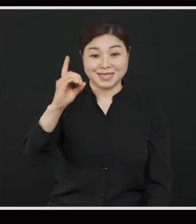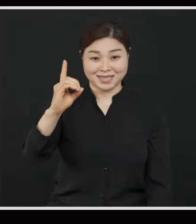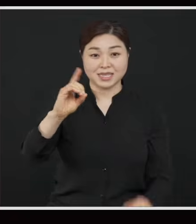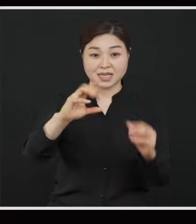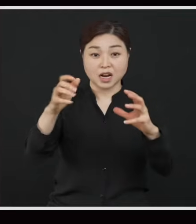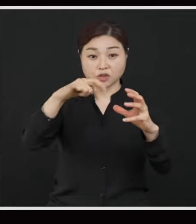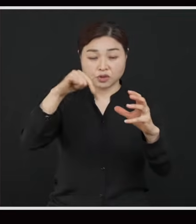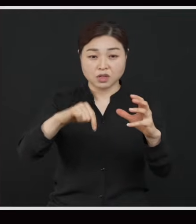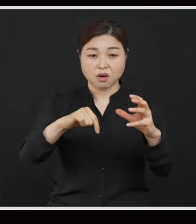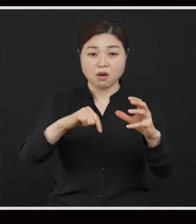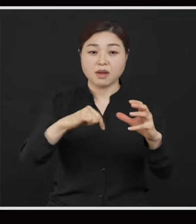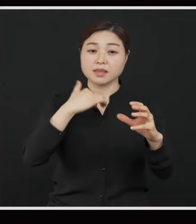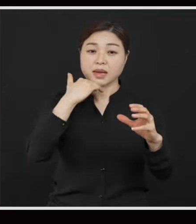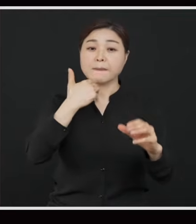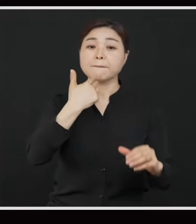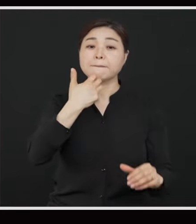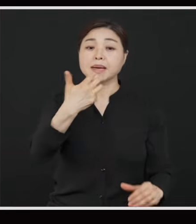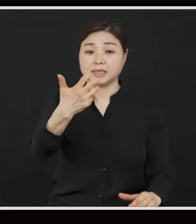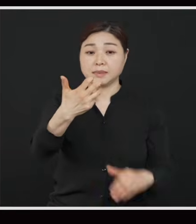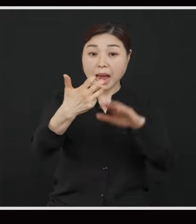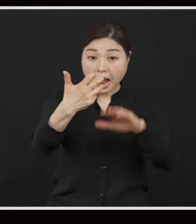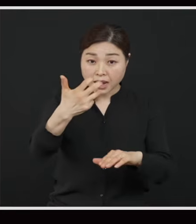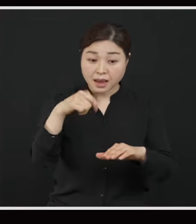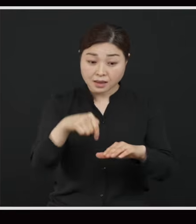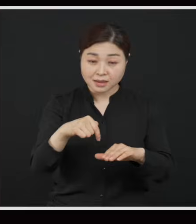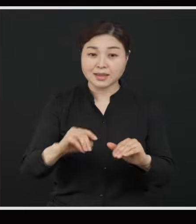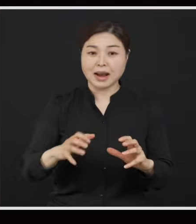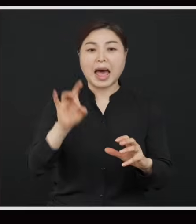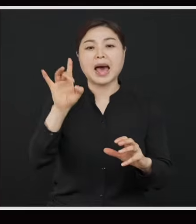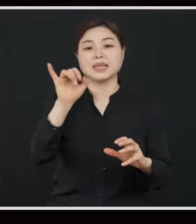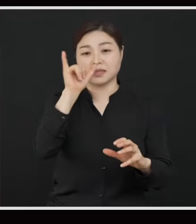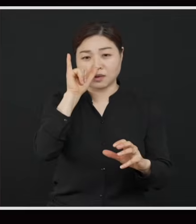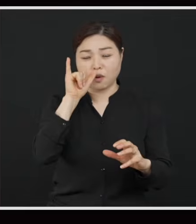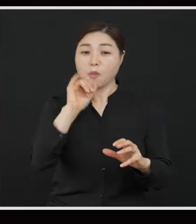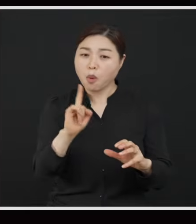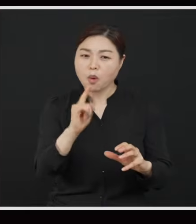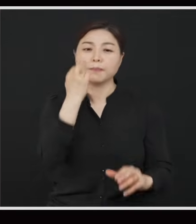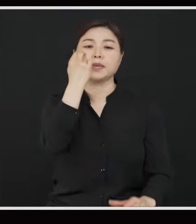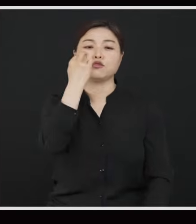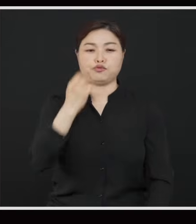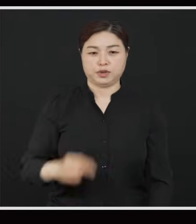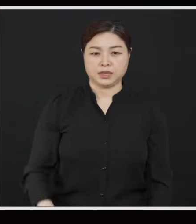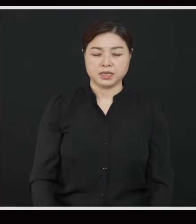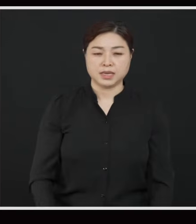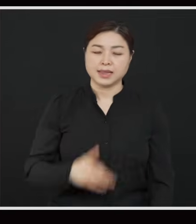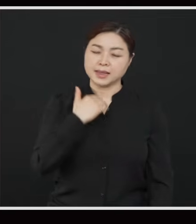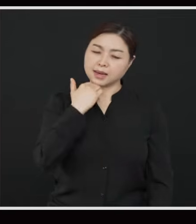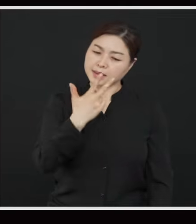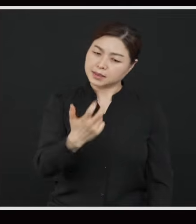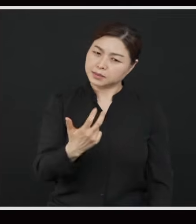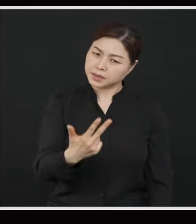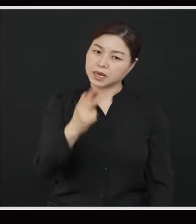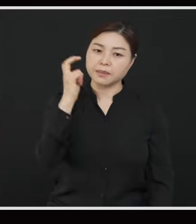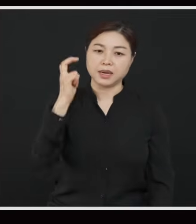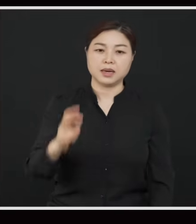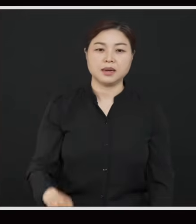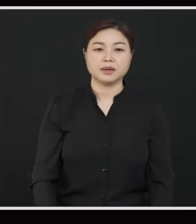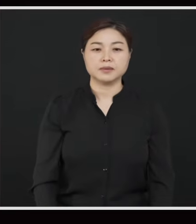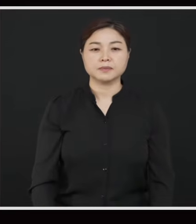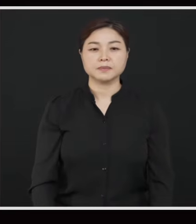중에 80세가 훨씬 안 되는 국가가 하나가 있는데 미국입니다. 아마 77세인가 그럴